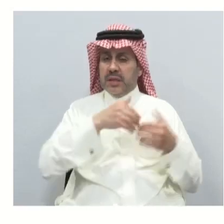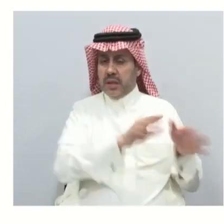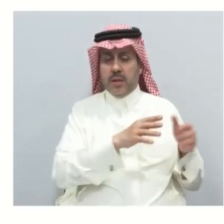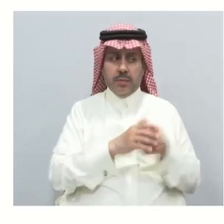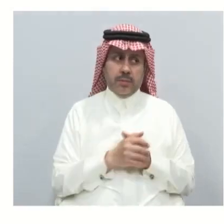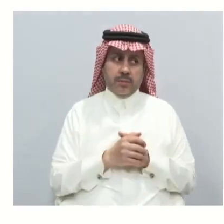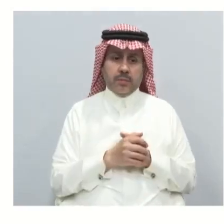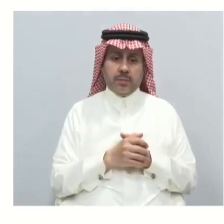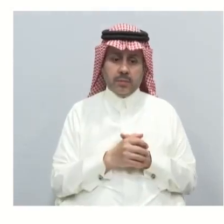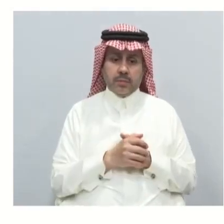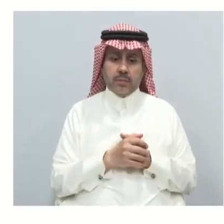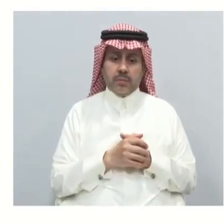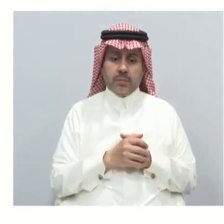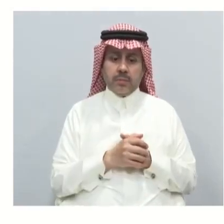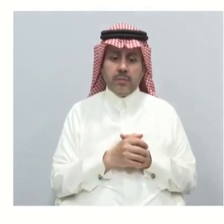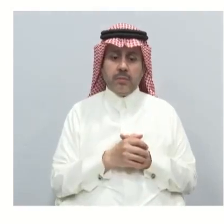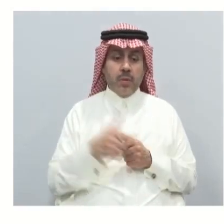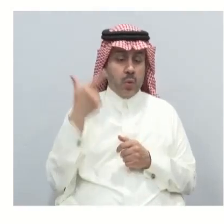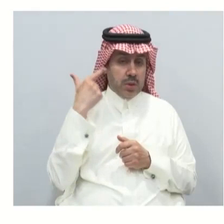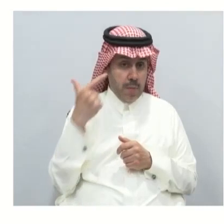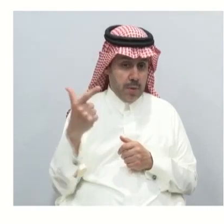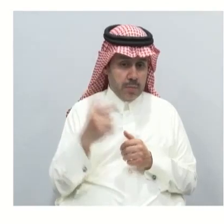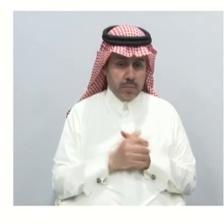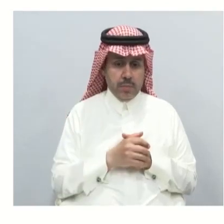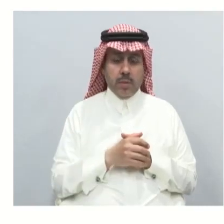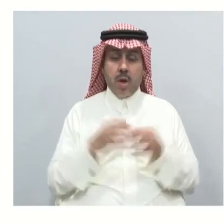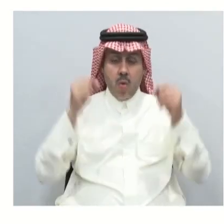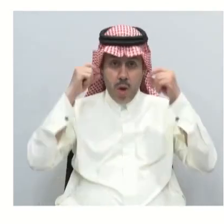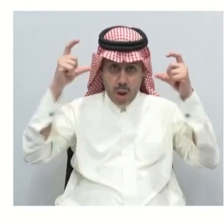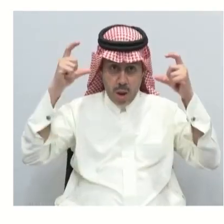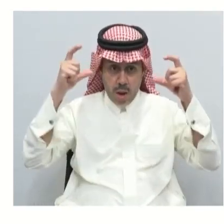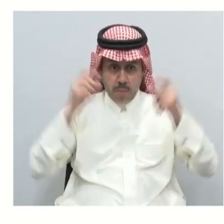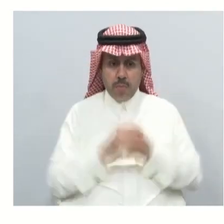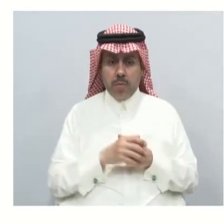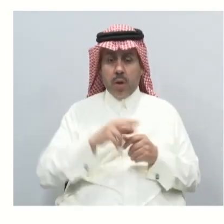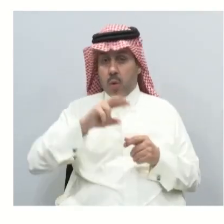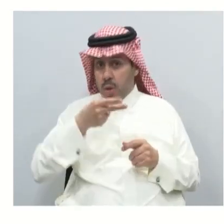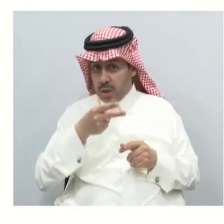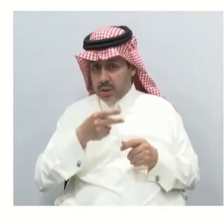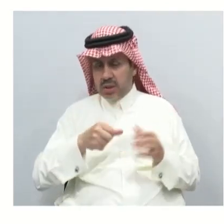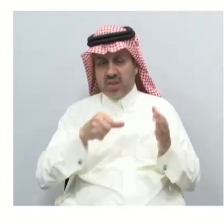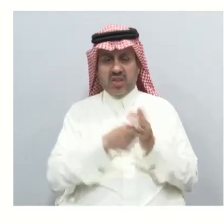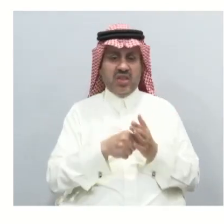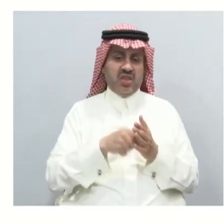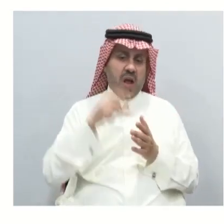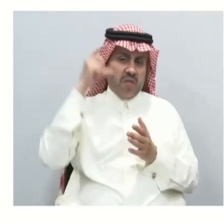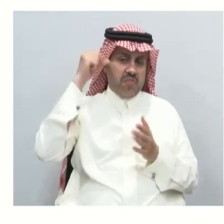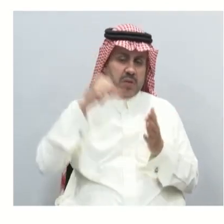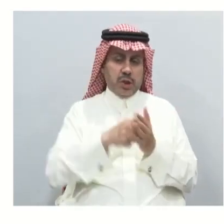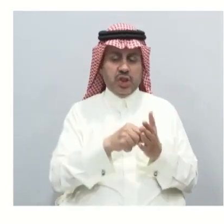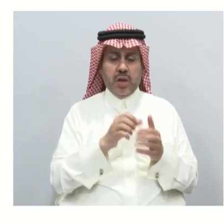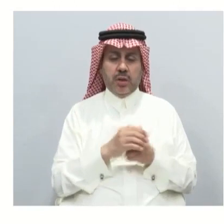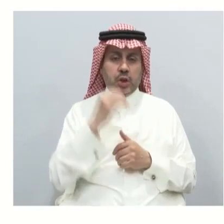الترك ينافي الانقياد الترك والسابع والاخير العلم ما الذي ينافيه بلا شك